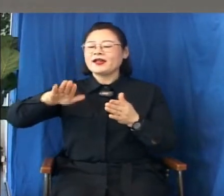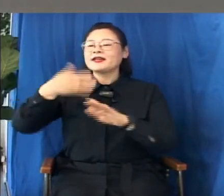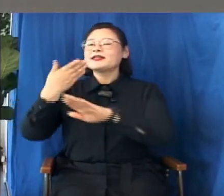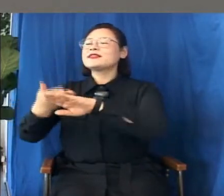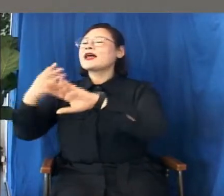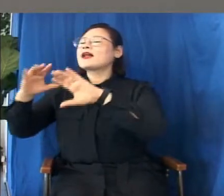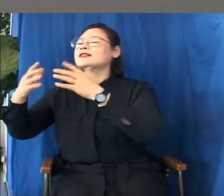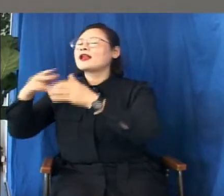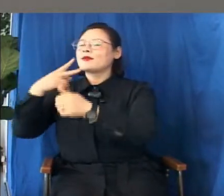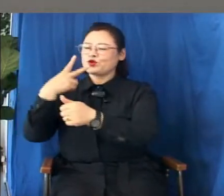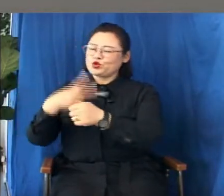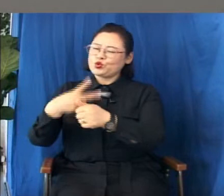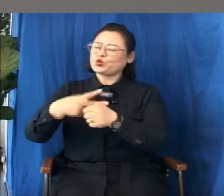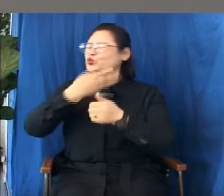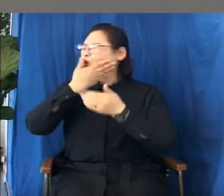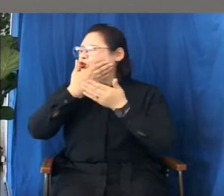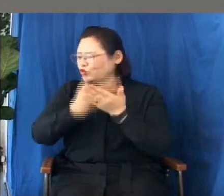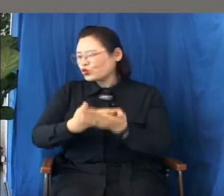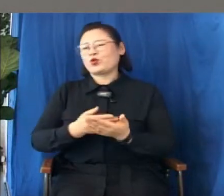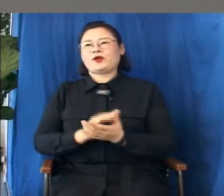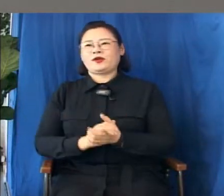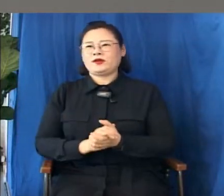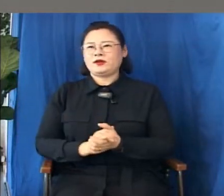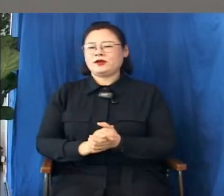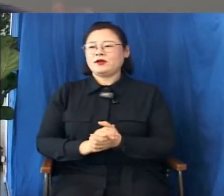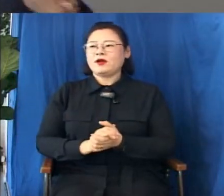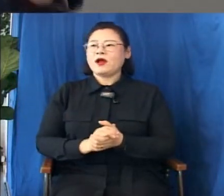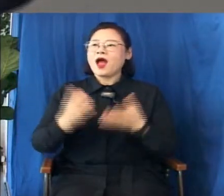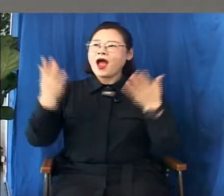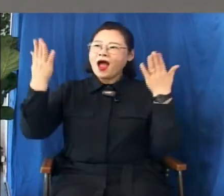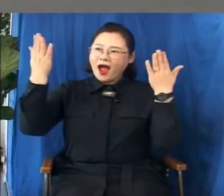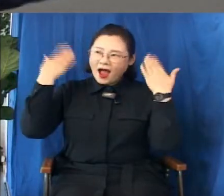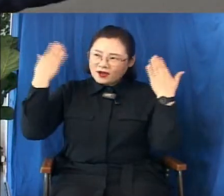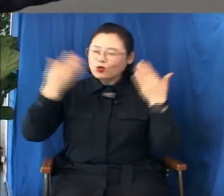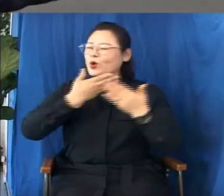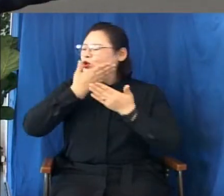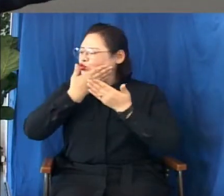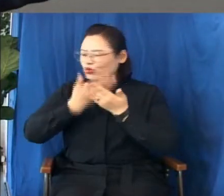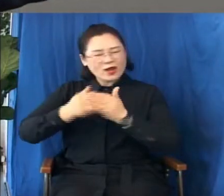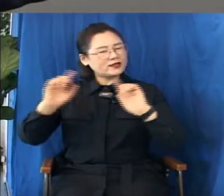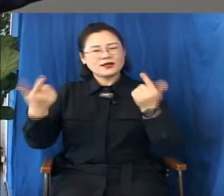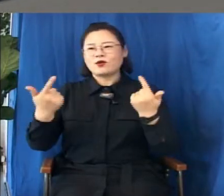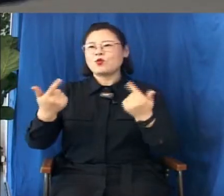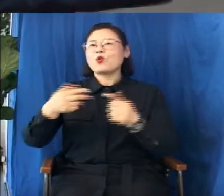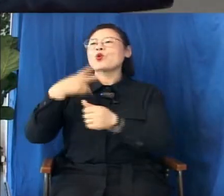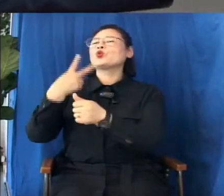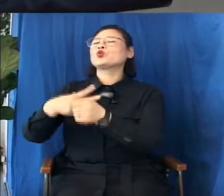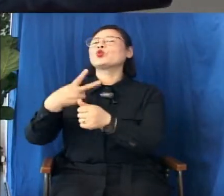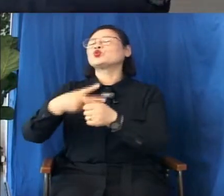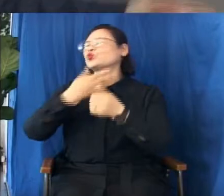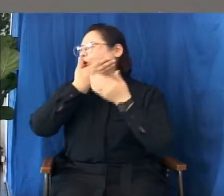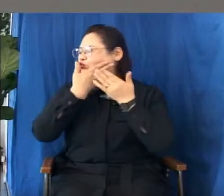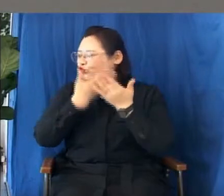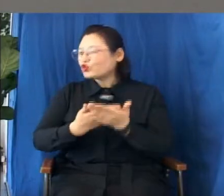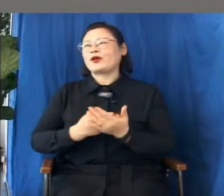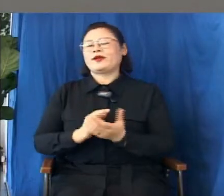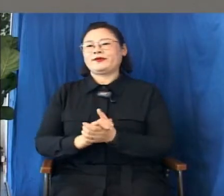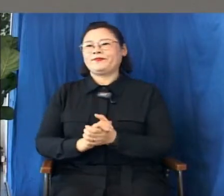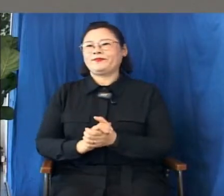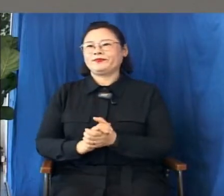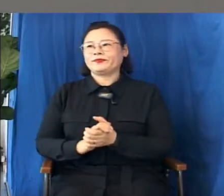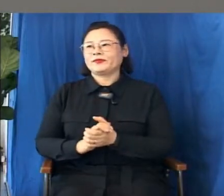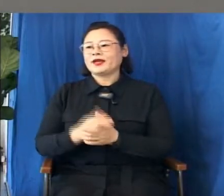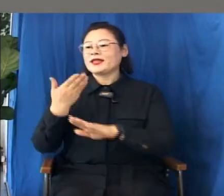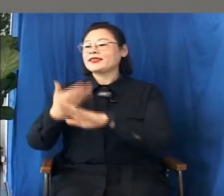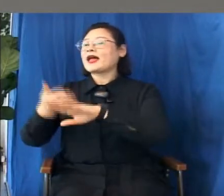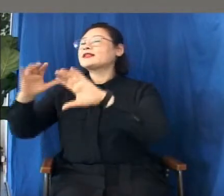학교에 있느냐는 별로 중요하지가 않아요. 우리는 타이틀을 따라서 교수를 평가하는데